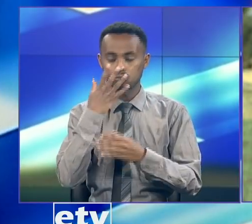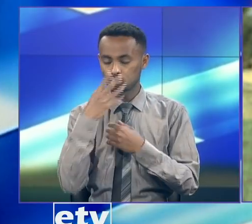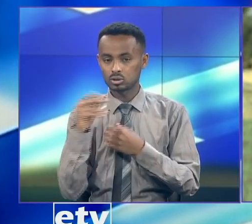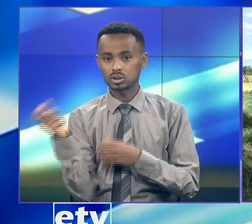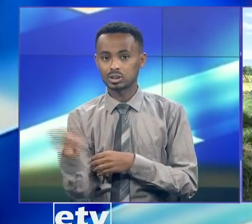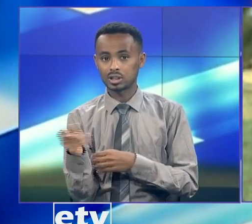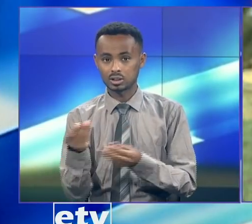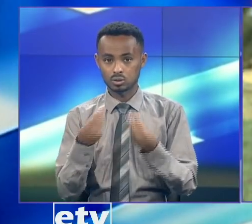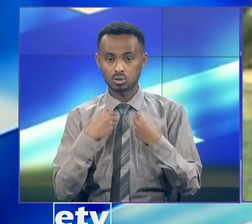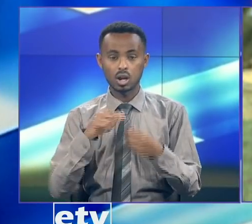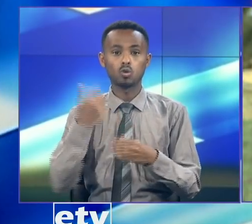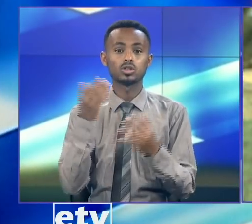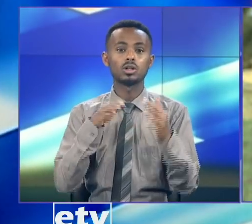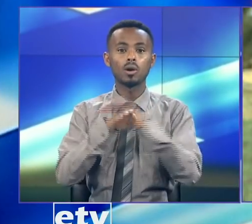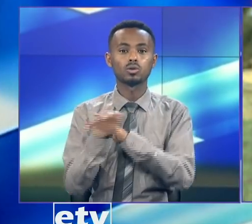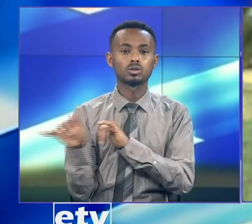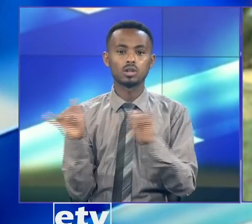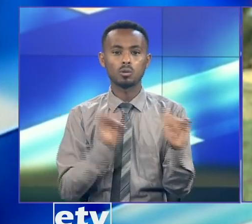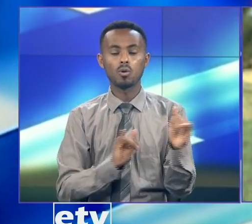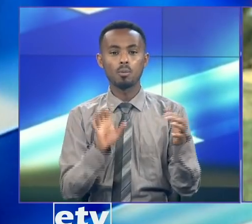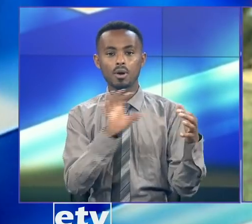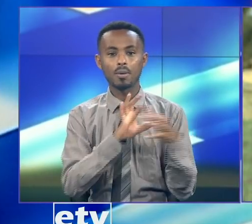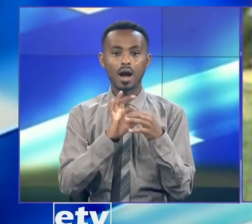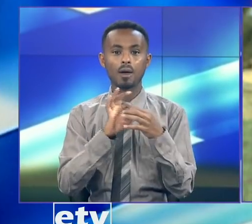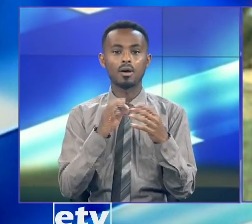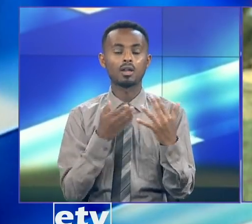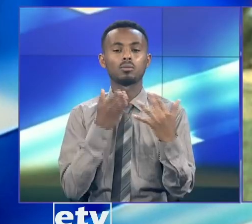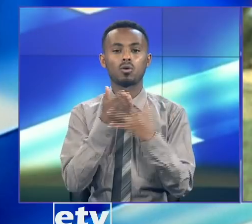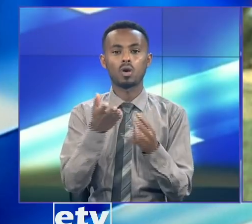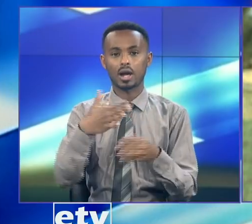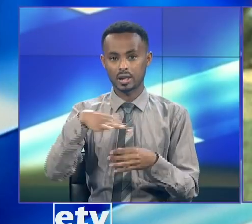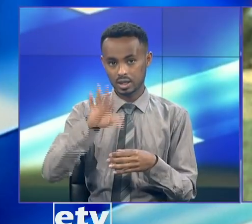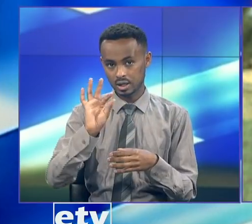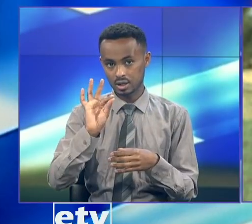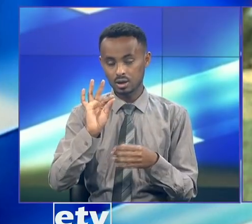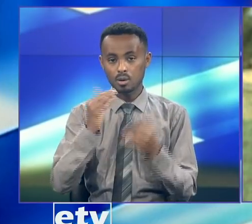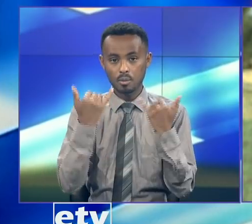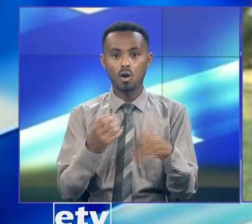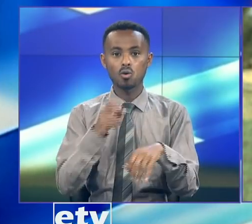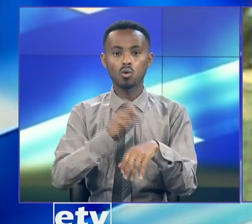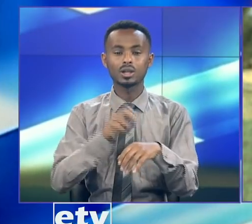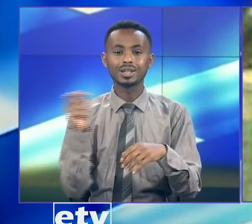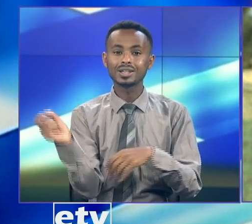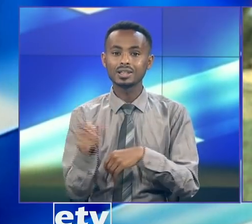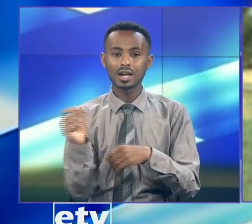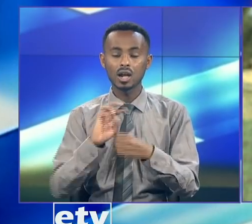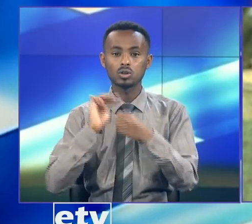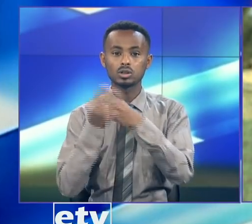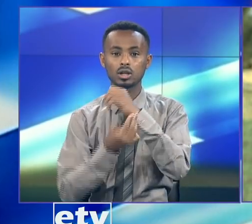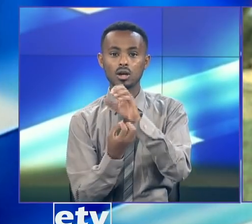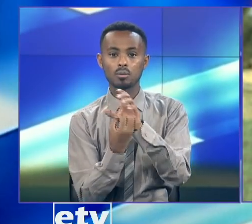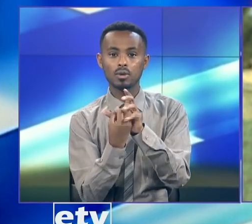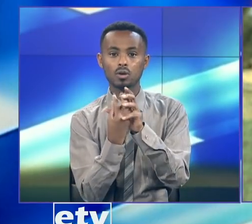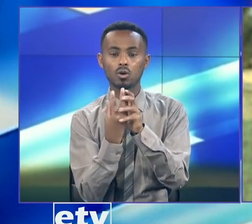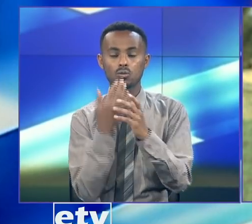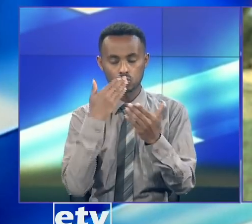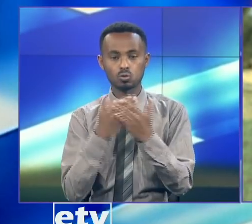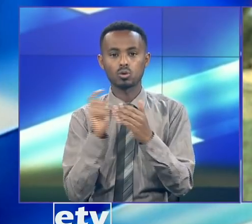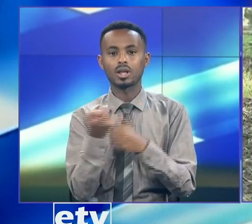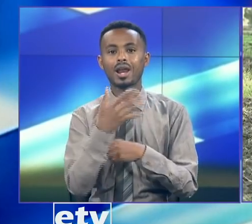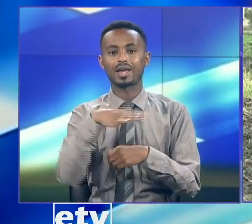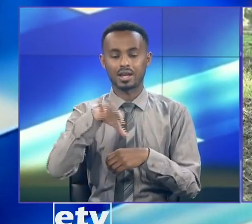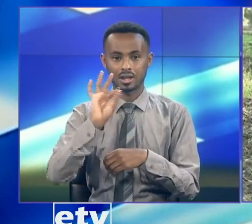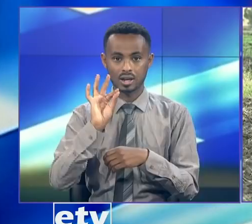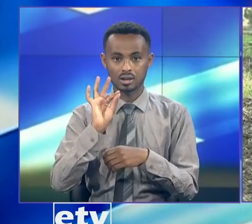ሰጡን። ሌሎች ግብዓቶችን ደግሞ በህብረት ስራ ማህበራት በኩል አገኘን። በአሁኑ ወቅት የዘራነው ስንዴ በቅሎ በጥሩ ሁኔታ ላይ